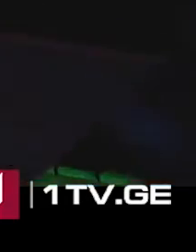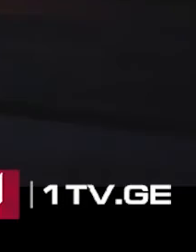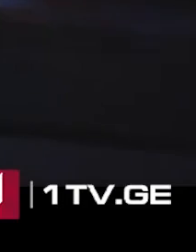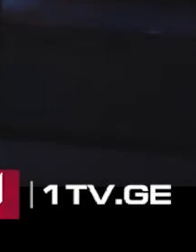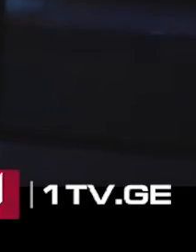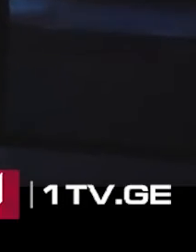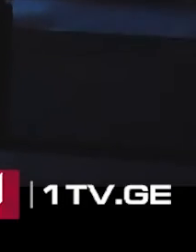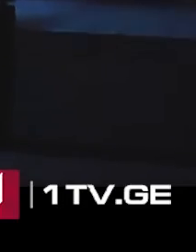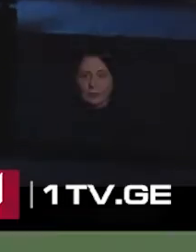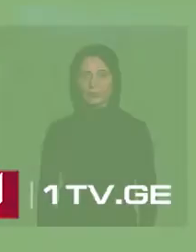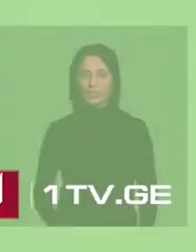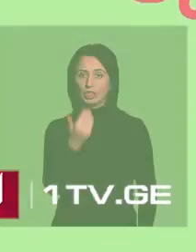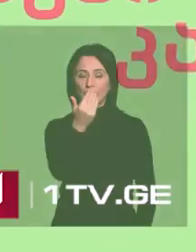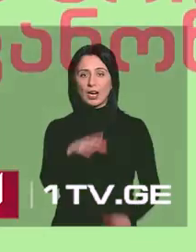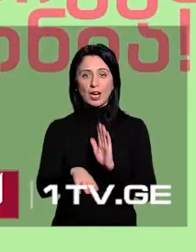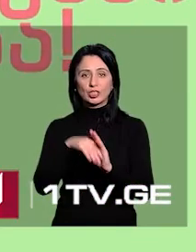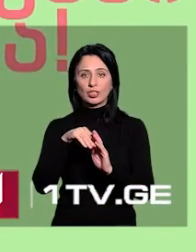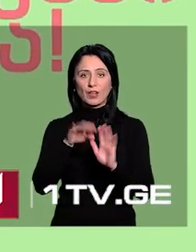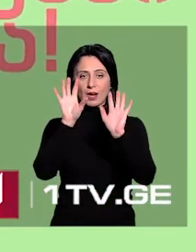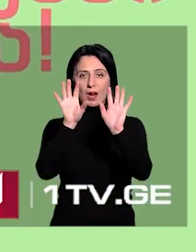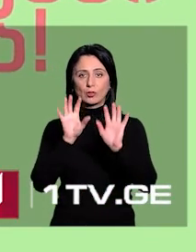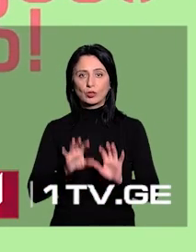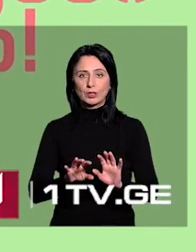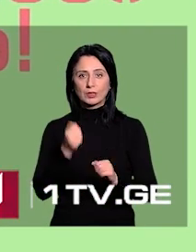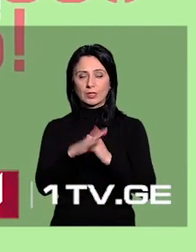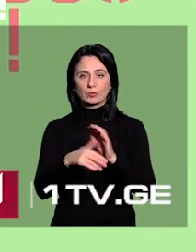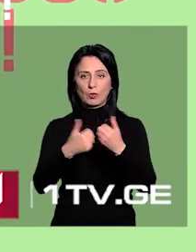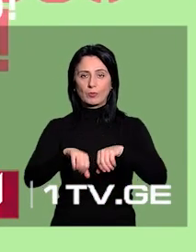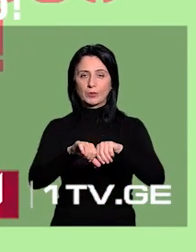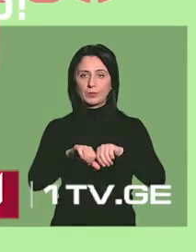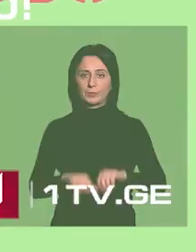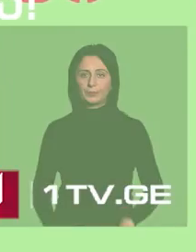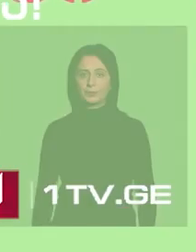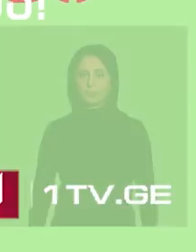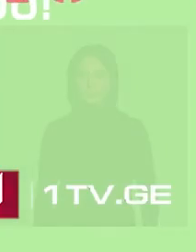Քո ընտրություն նորենք է կենտրոնական ընտրական հանձնաժողով։